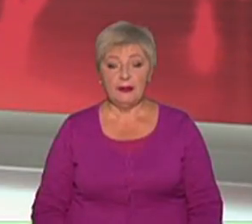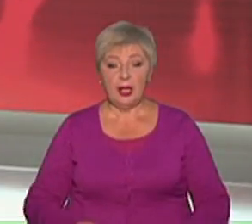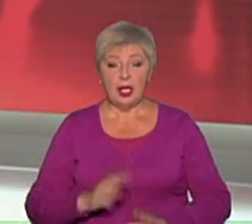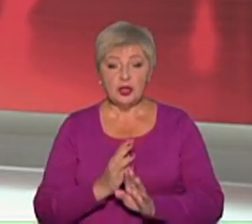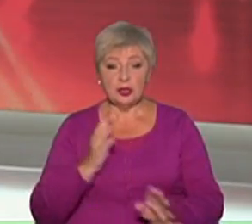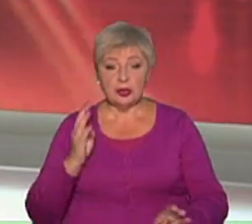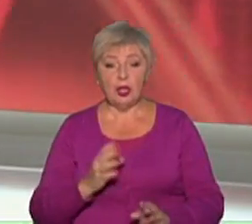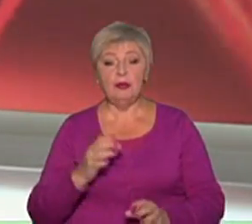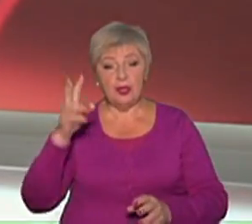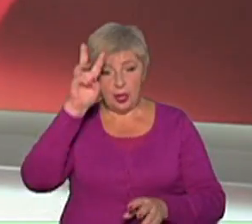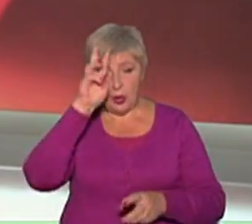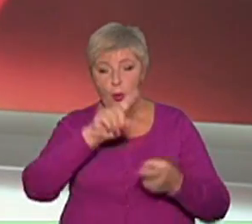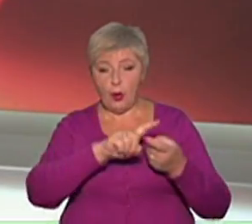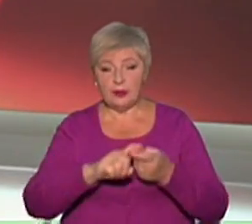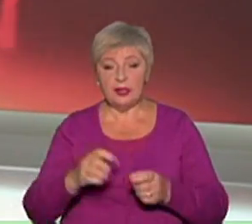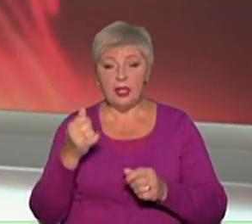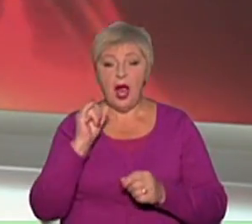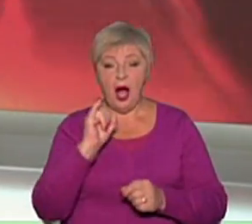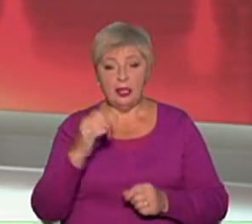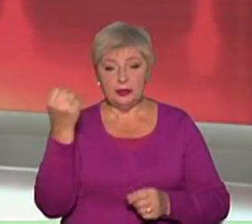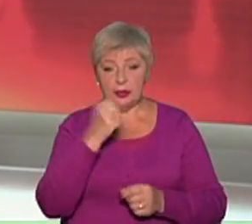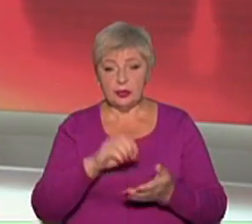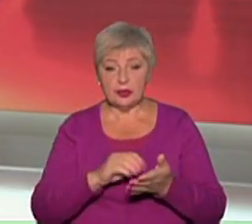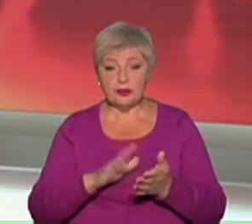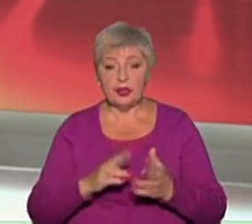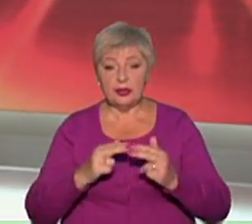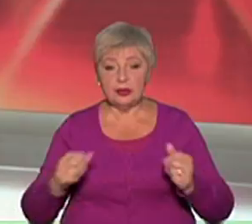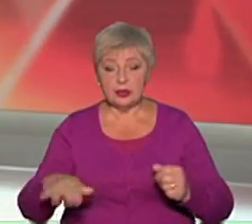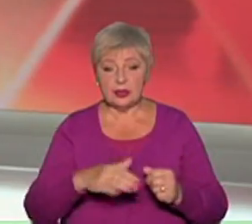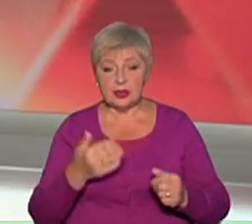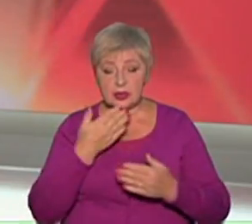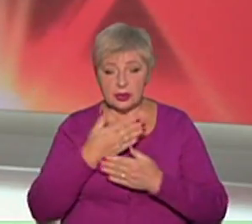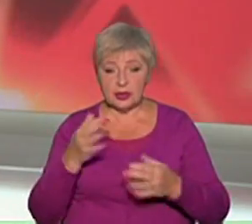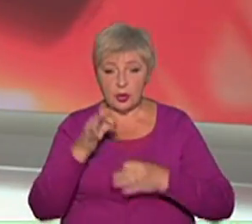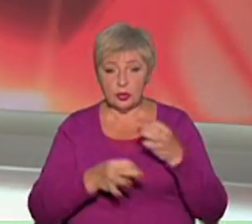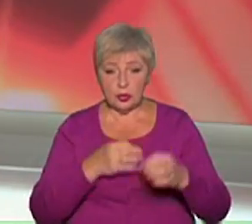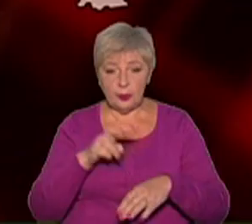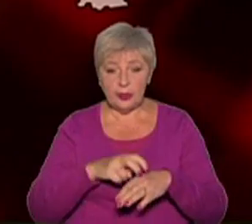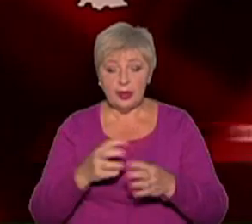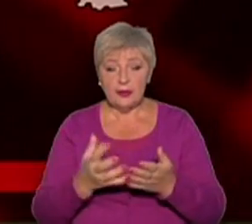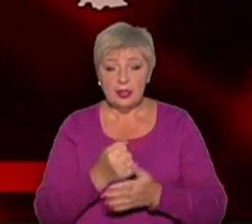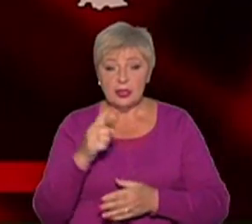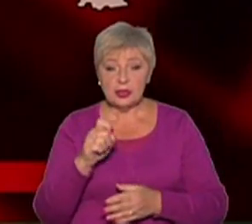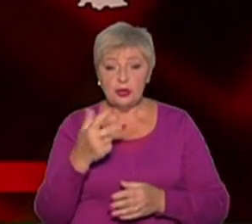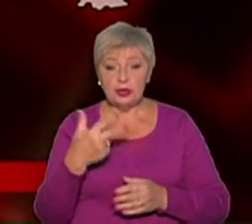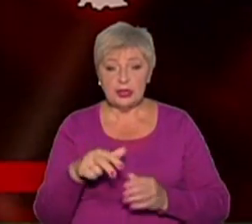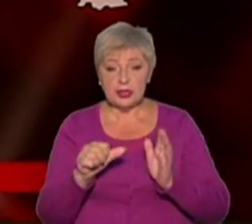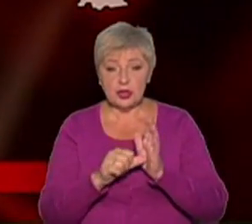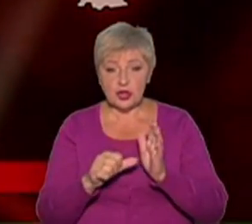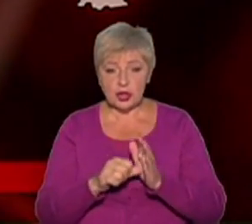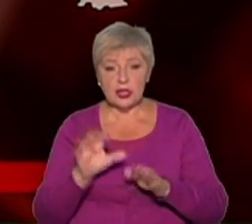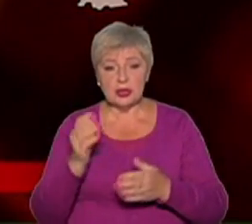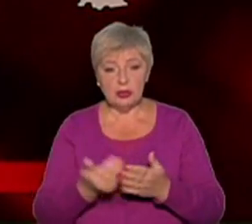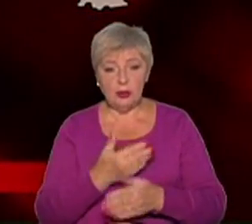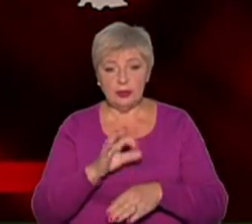новий ковідний антирекорд зафіксували на Дніпропетровщині. За останню добу медики виявили 136 нових хворих на коронавірус.